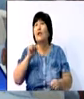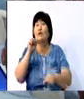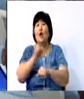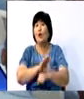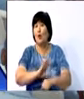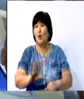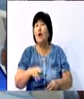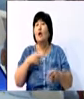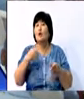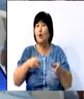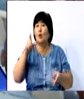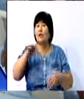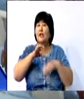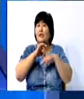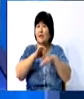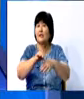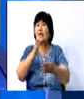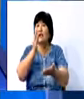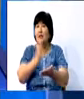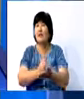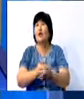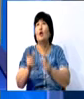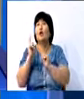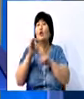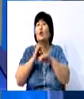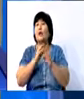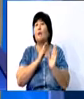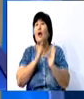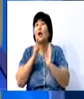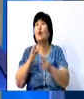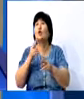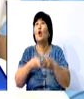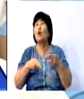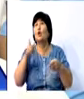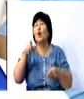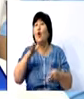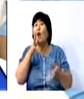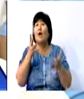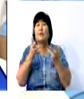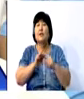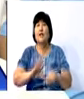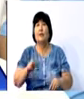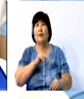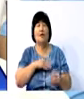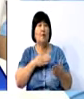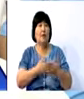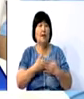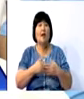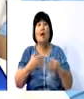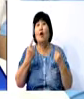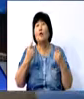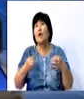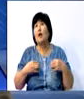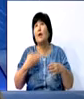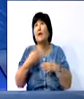толастамайды. Жолаушыны жетер жеріне жеткізіп, жүк тасымалын реттеуде темір жолшылар уақытмен санаспай еңбек етеді. Кәсіби